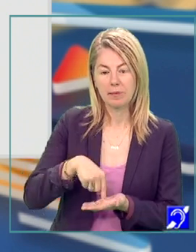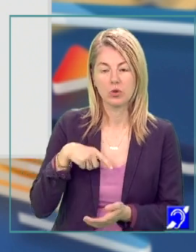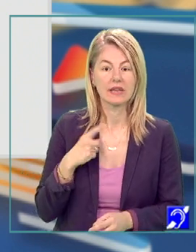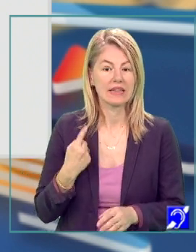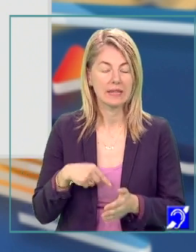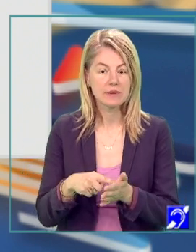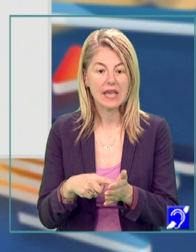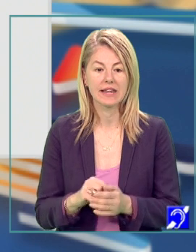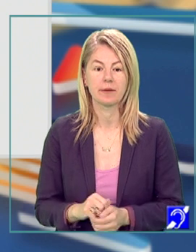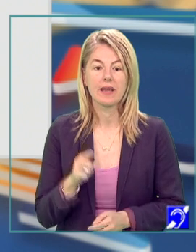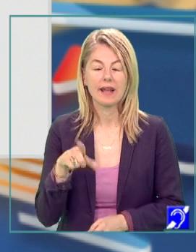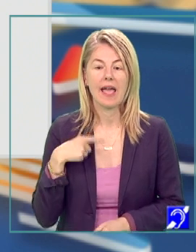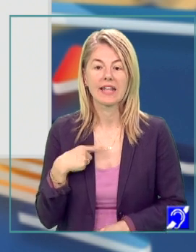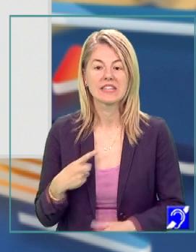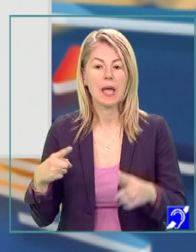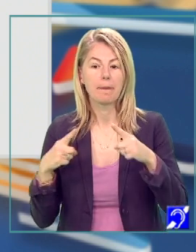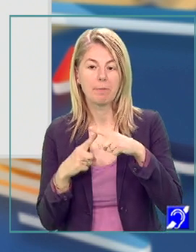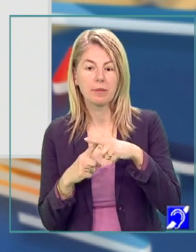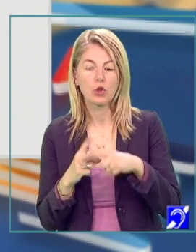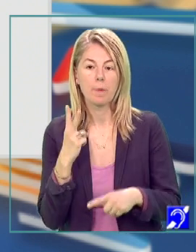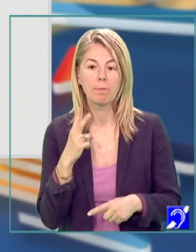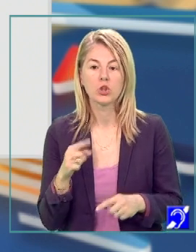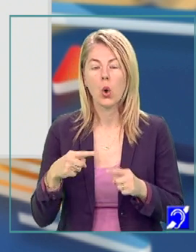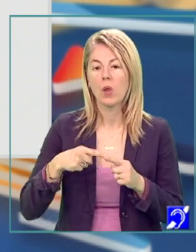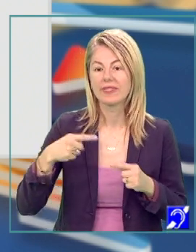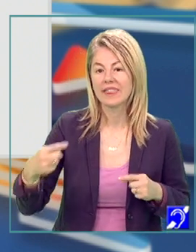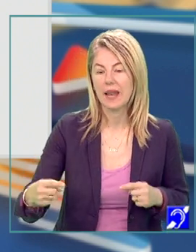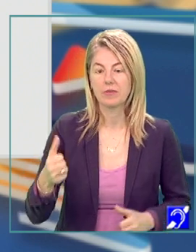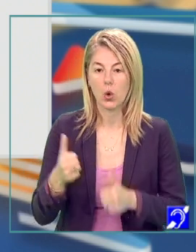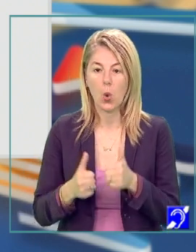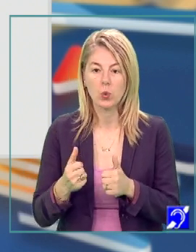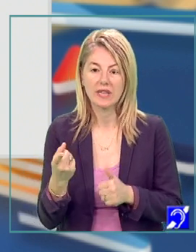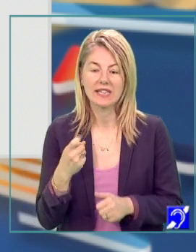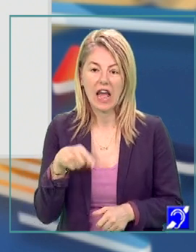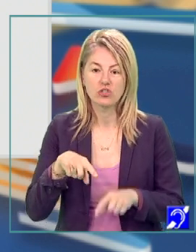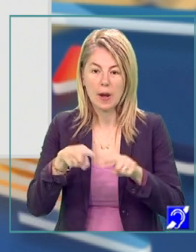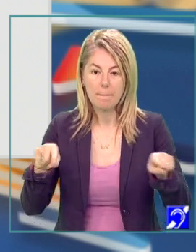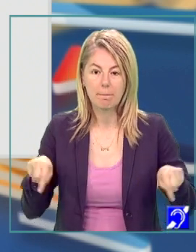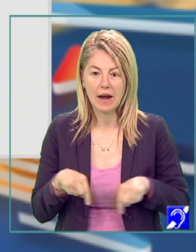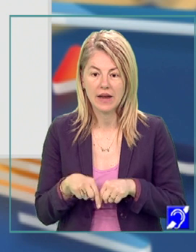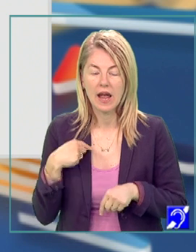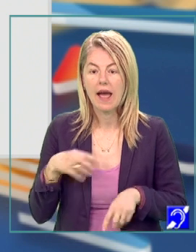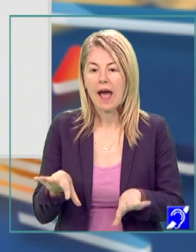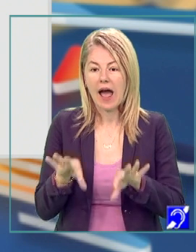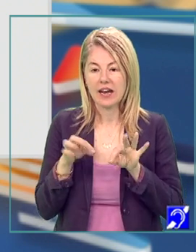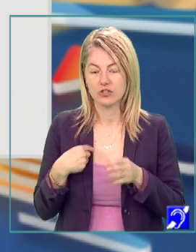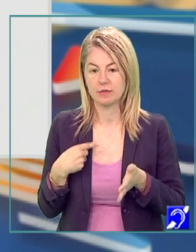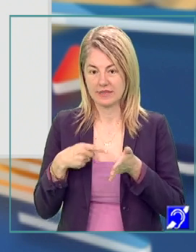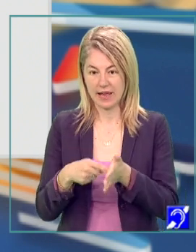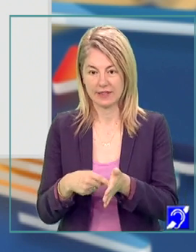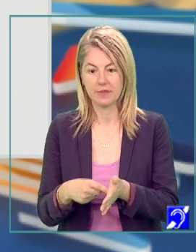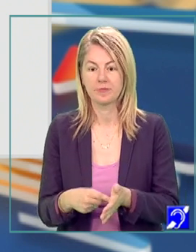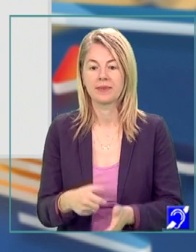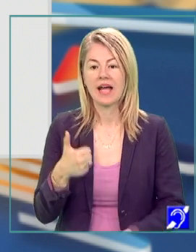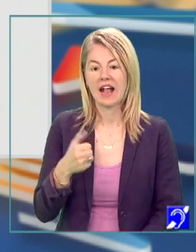să demonstrăm că ea este perpendiculară pe două drepte concurente din acel plan. O să alegem să demonstrăm că